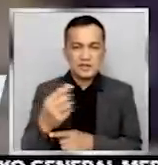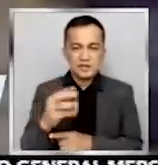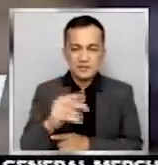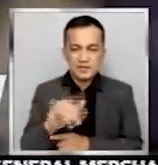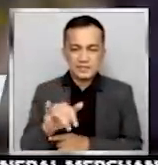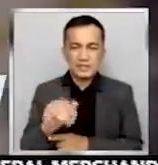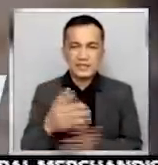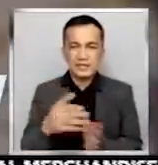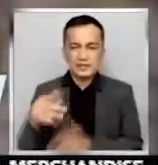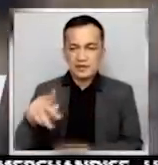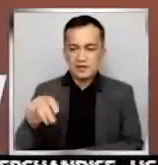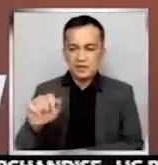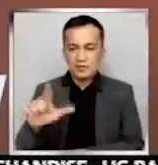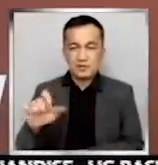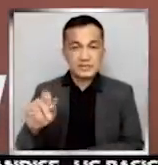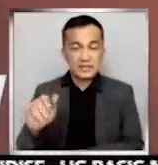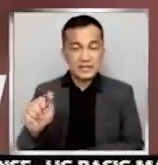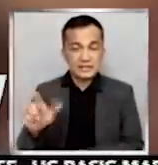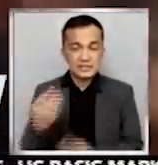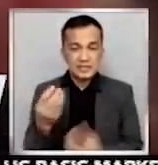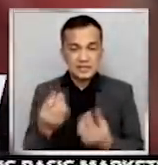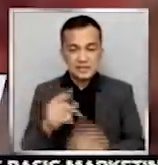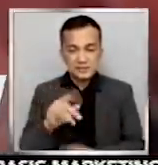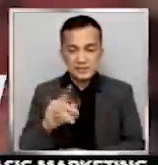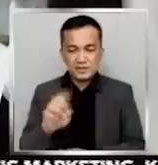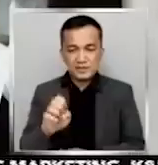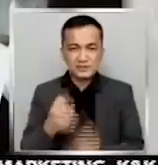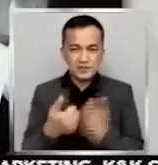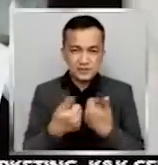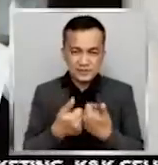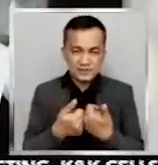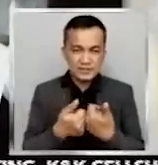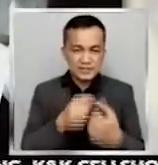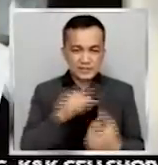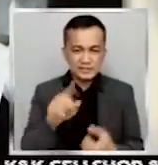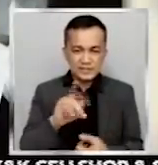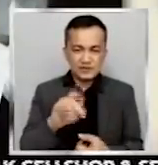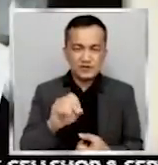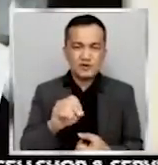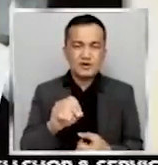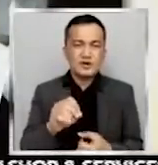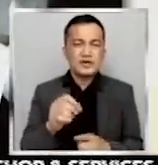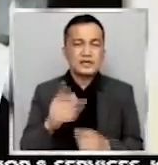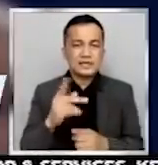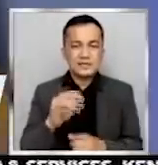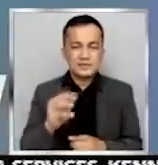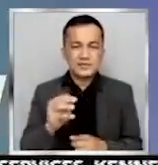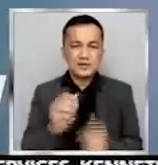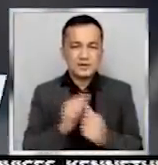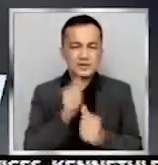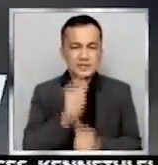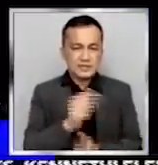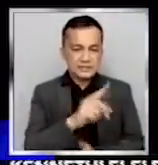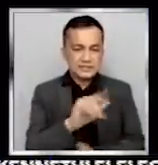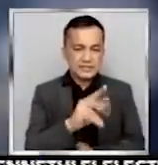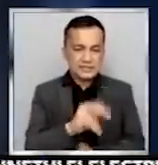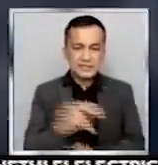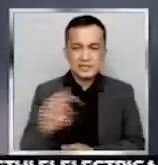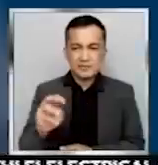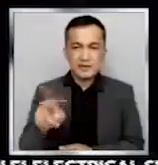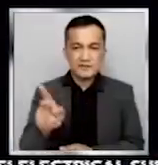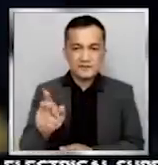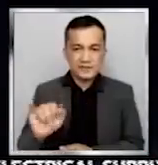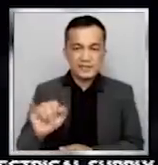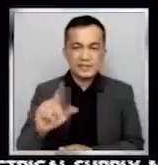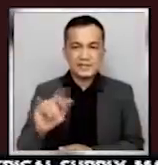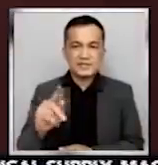Salas. At Sparkle Sweetheart and 0 Kilometers Away leads Kylene Alcantara at Mavi Legazpi. Katati Bayan updated